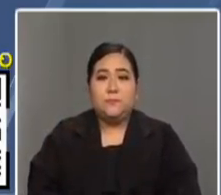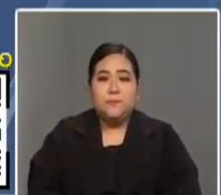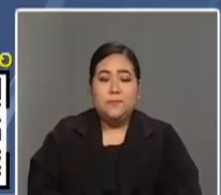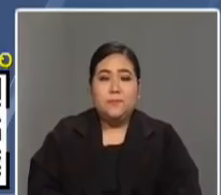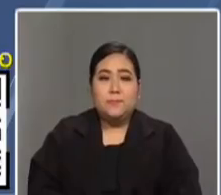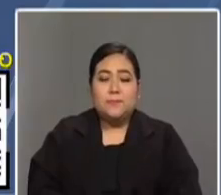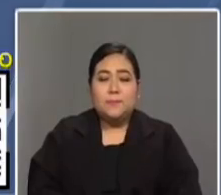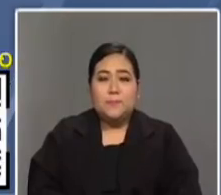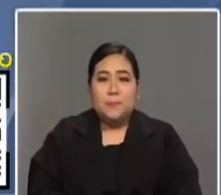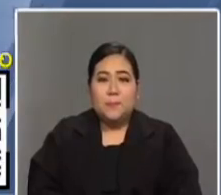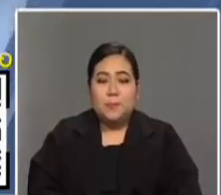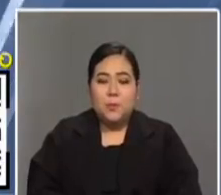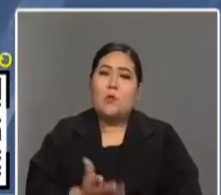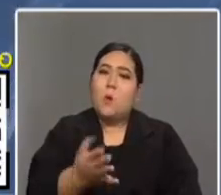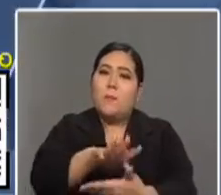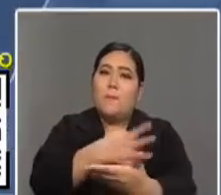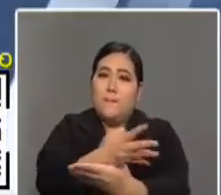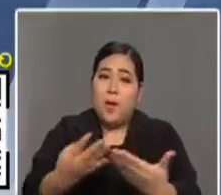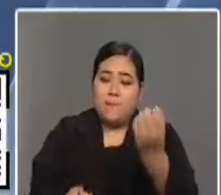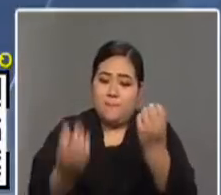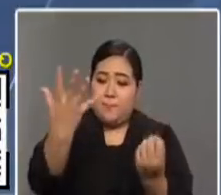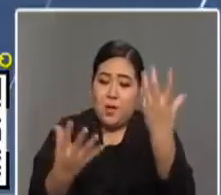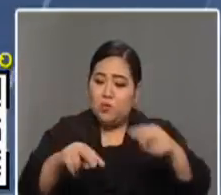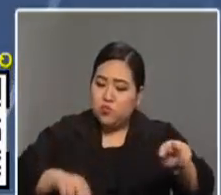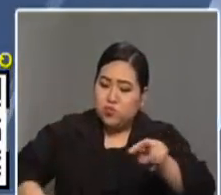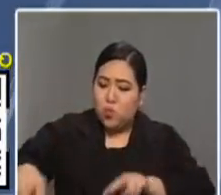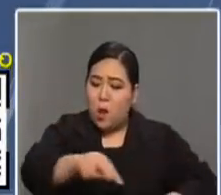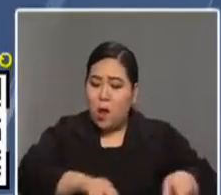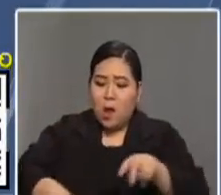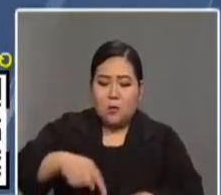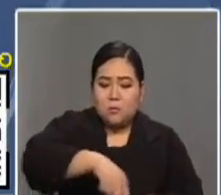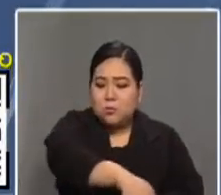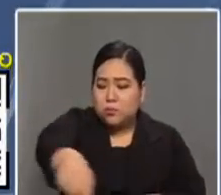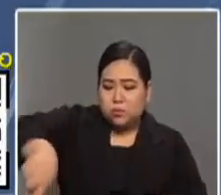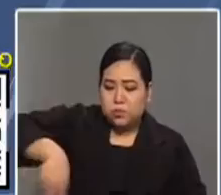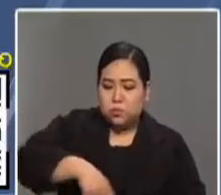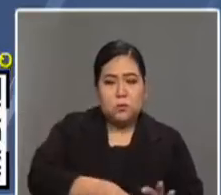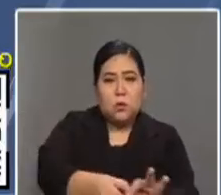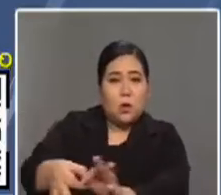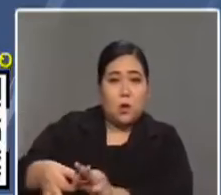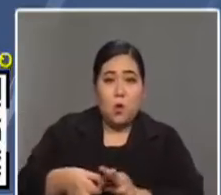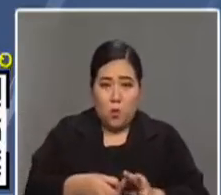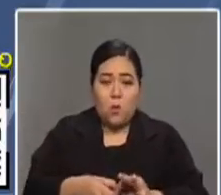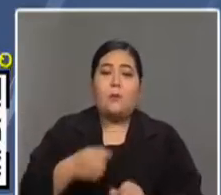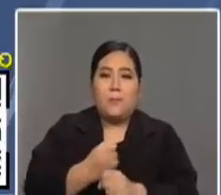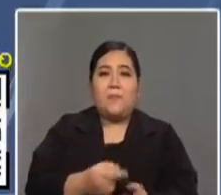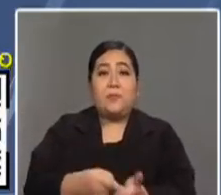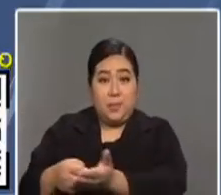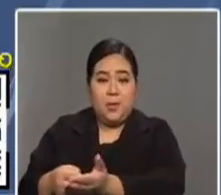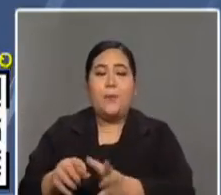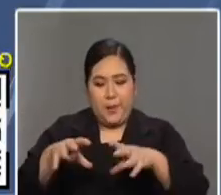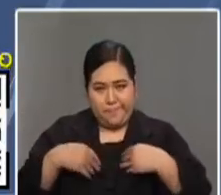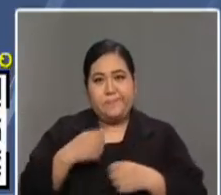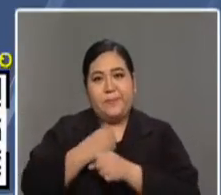ากเครือข่ายที่ต้องการให้มีแผนดูแลป่าพื้นที่ดอยสุเทพที่เกี่ยวข้องเชื่อมโยงผืนเดียวกันก็จะรับเอาไว้มาพิจารณ